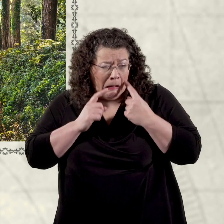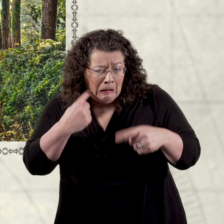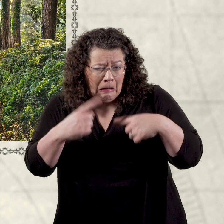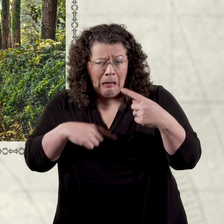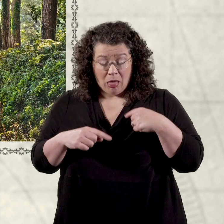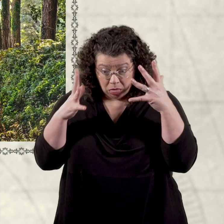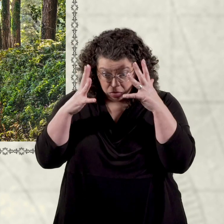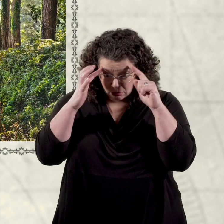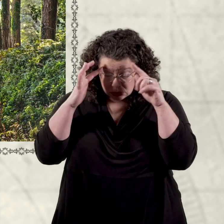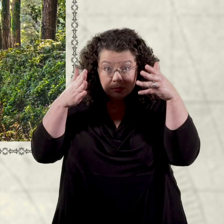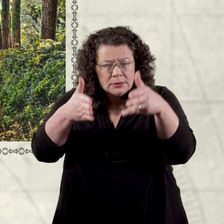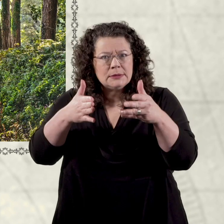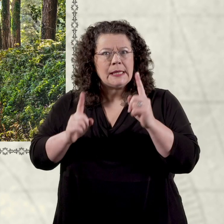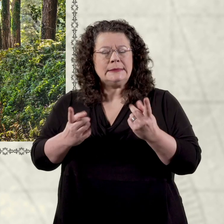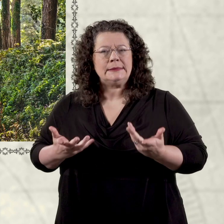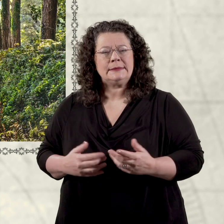Nawelliant.